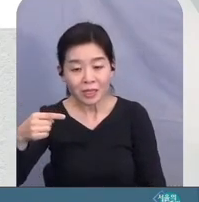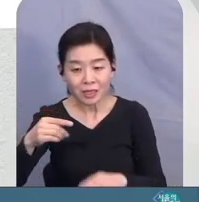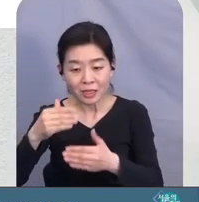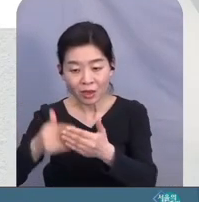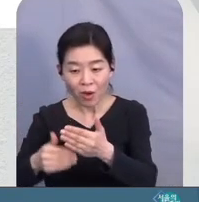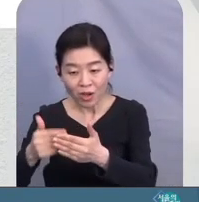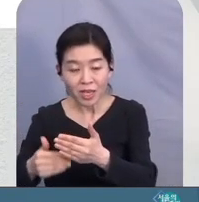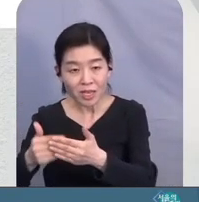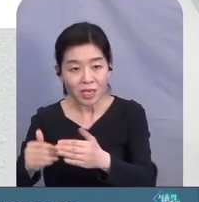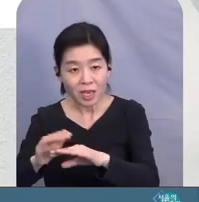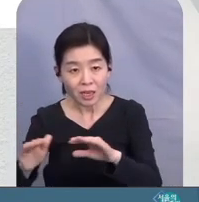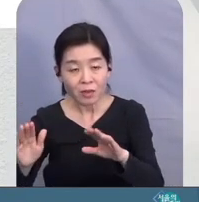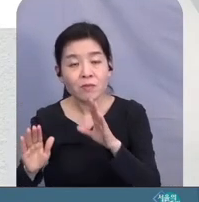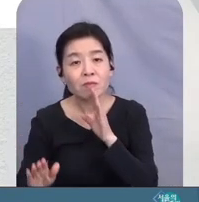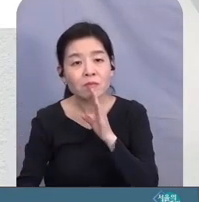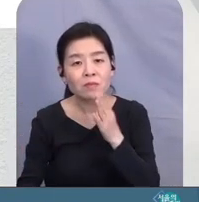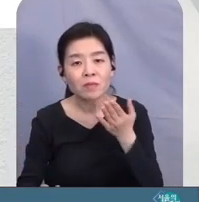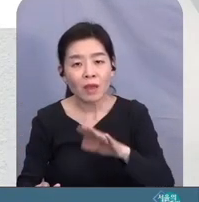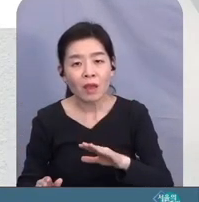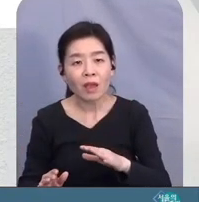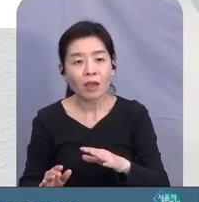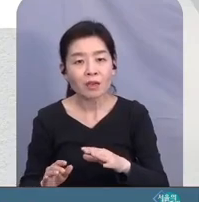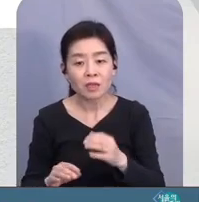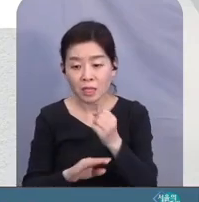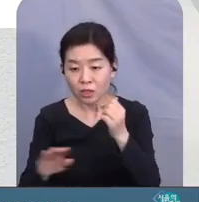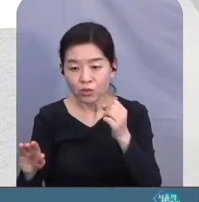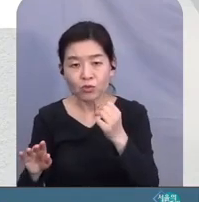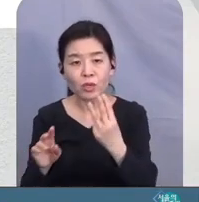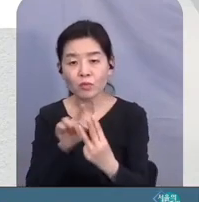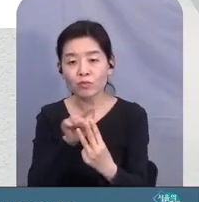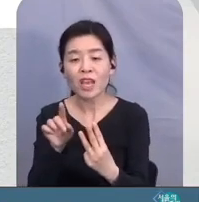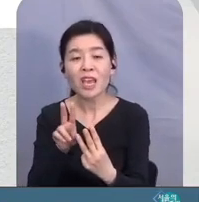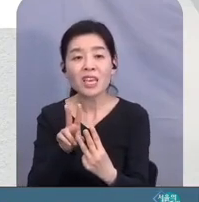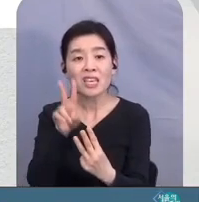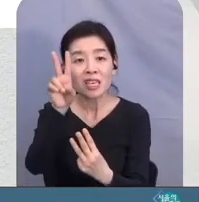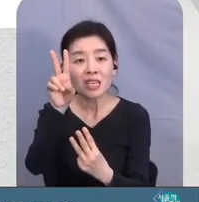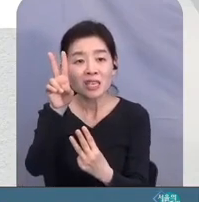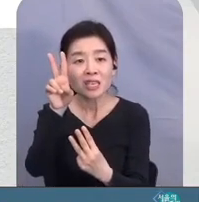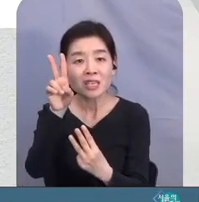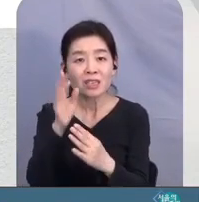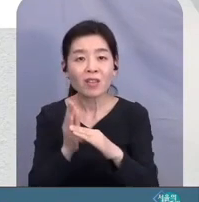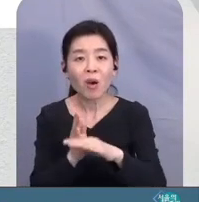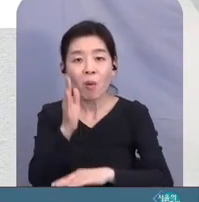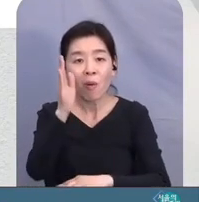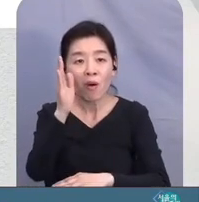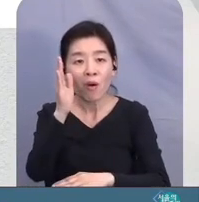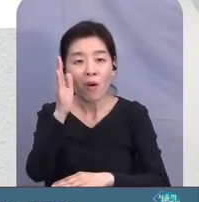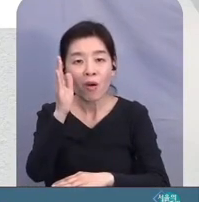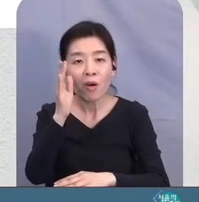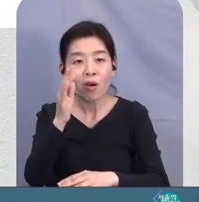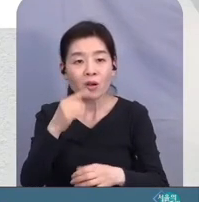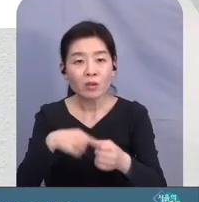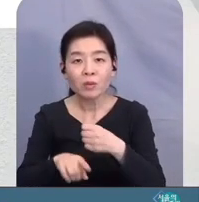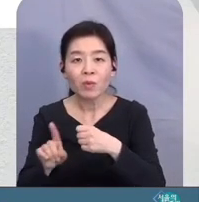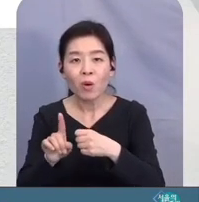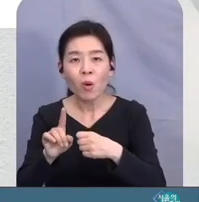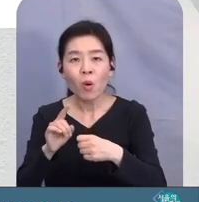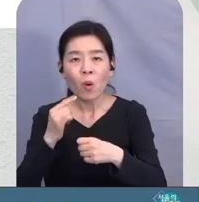오염 기준을 3분의 2가 넘어요. 그럼 이거는 오염수죠. 근데